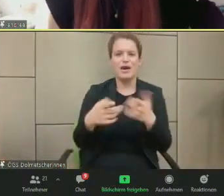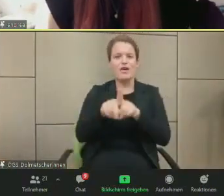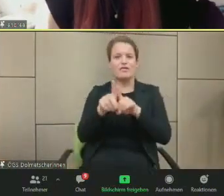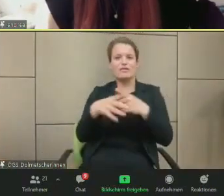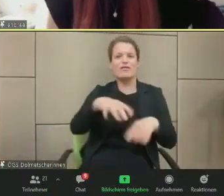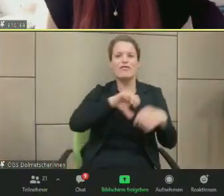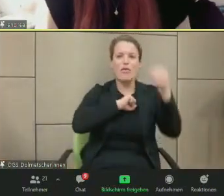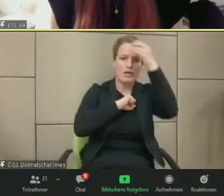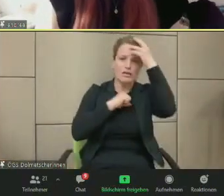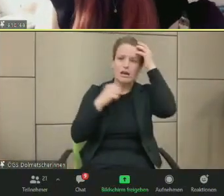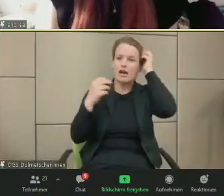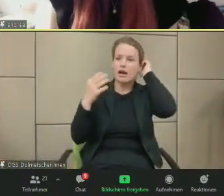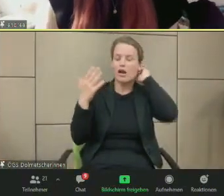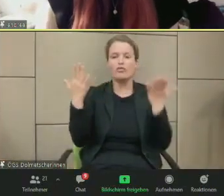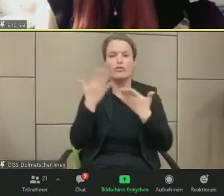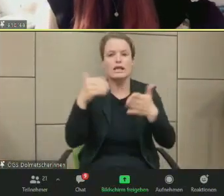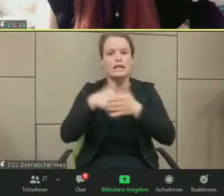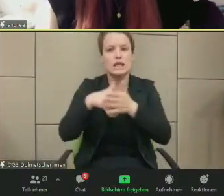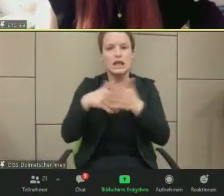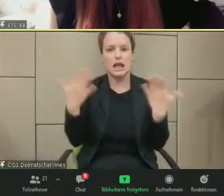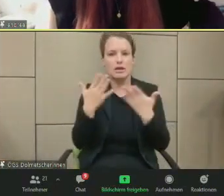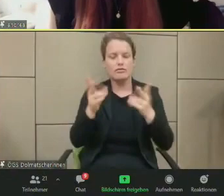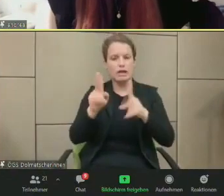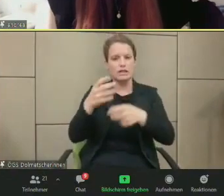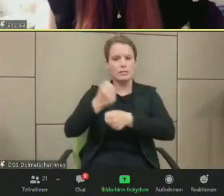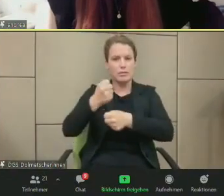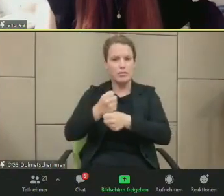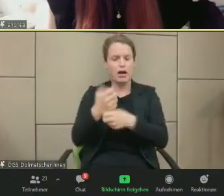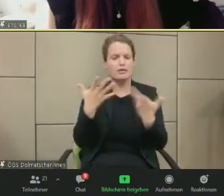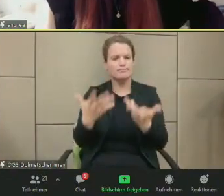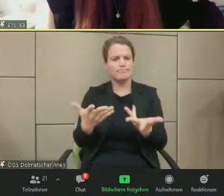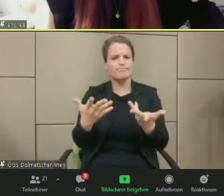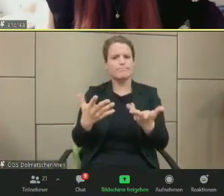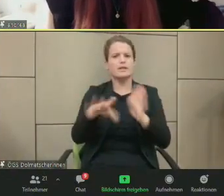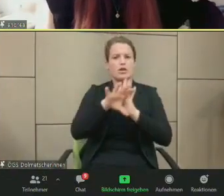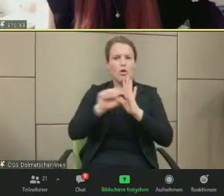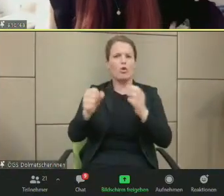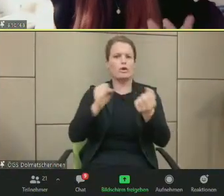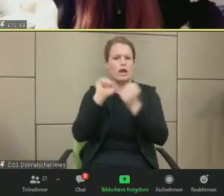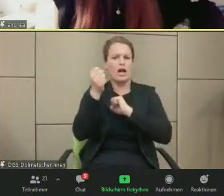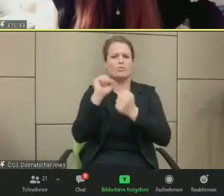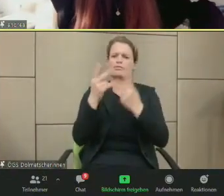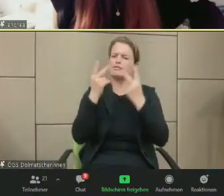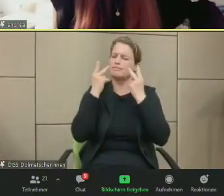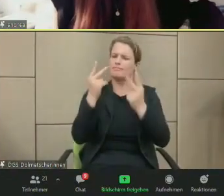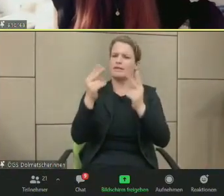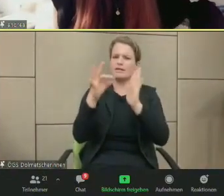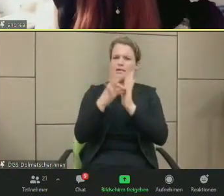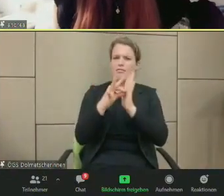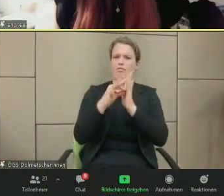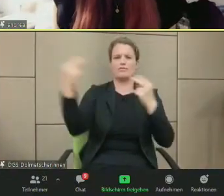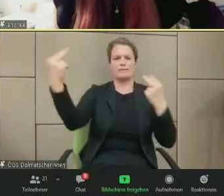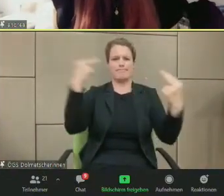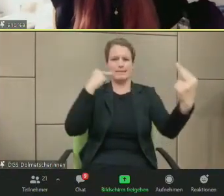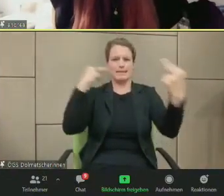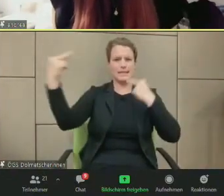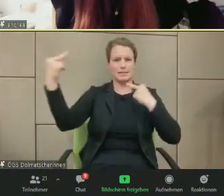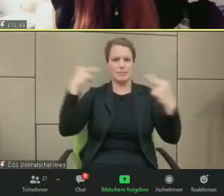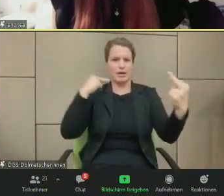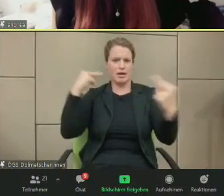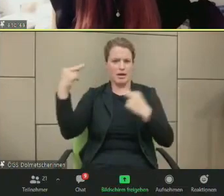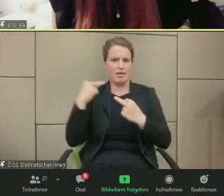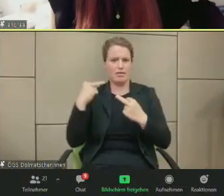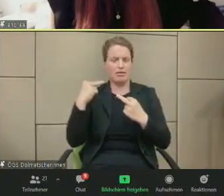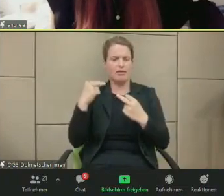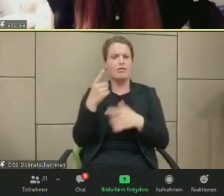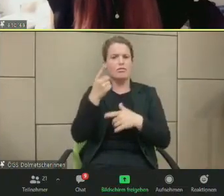Und der größte und wichtigste Punkt beim Online-Aktivismus ist, denke ich einmal, die Sichtbarkeit, dass man für sich selbst